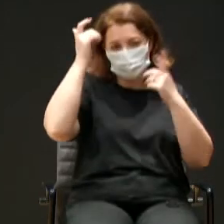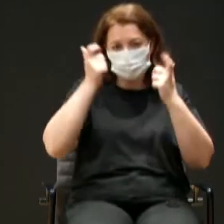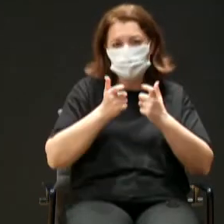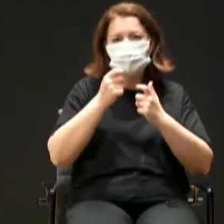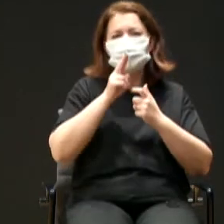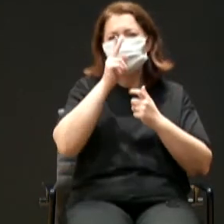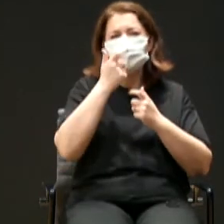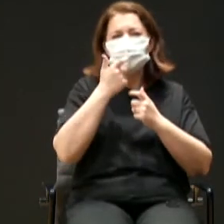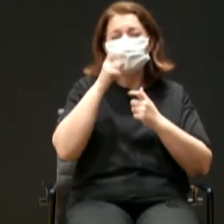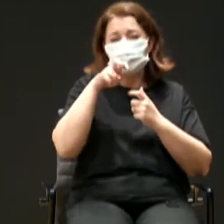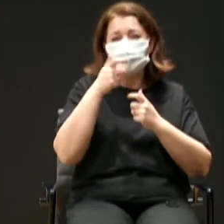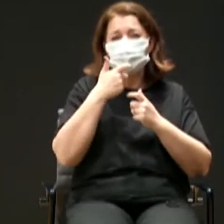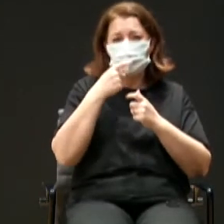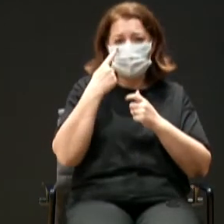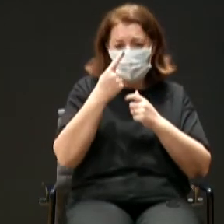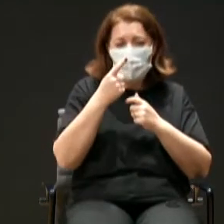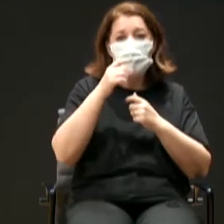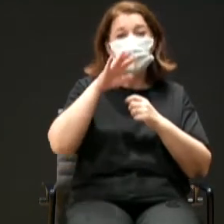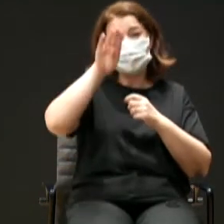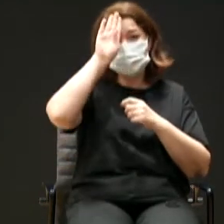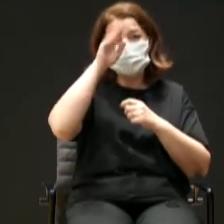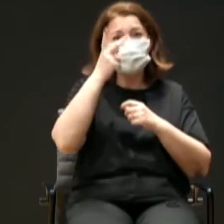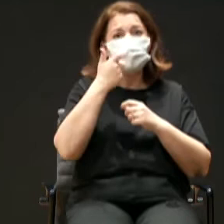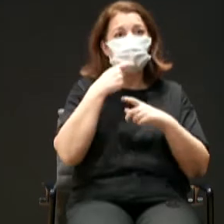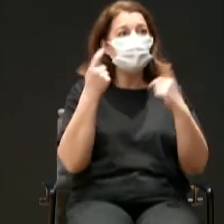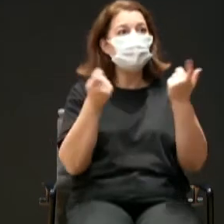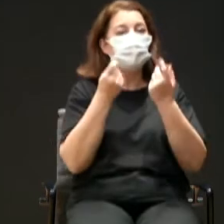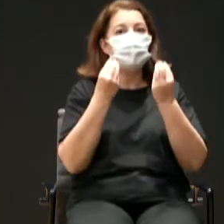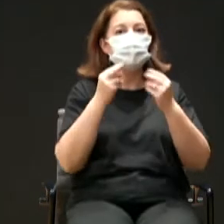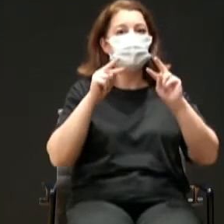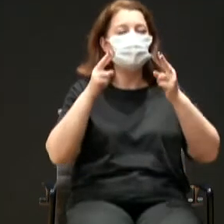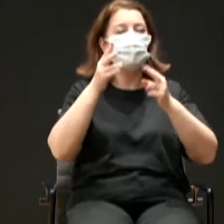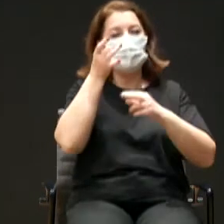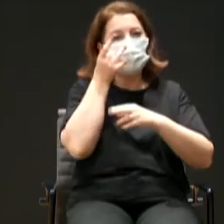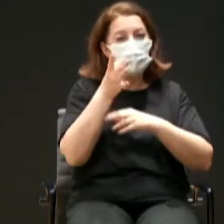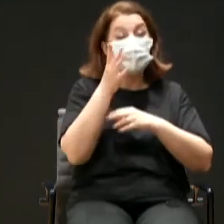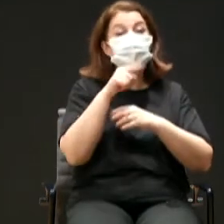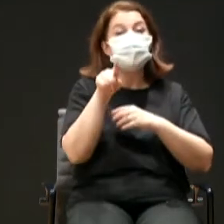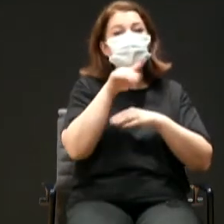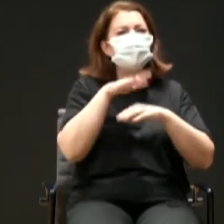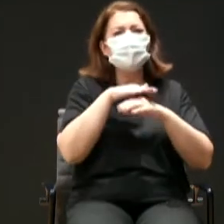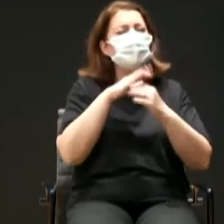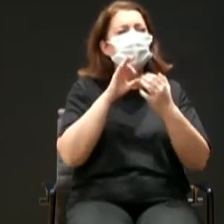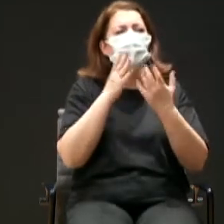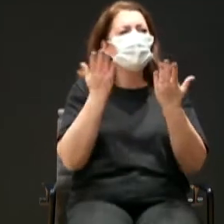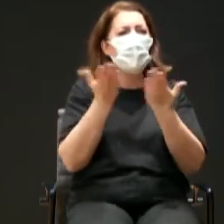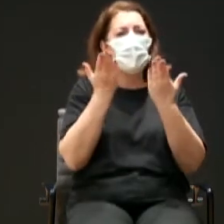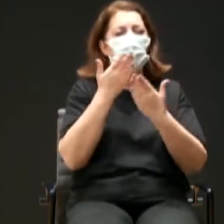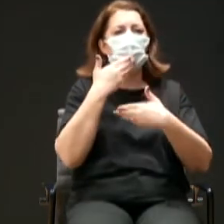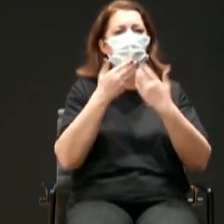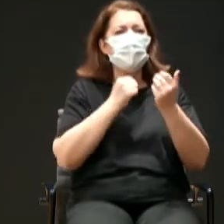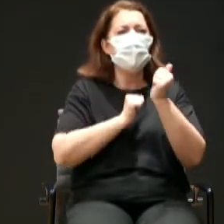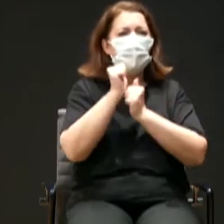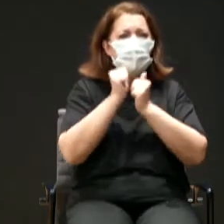nokta belli. İstanbul 2 yılda getirdiğimiz nokta belli. Ya sizin yaptıklarınızın hangi birini anlatalım? Ya